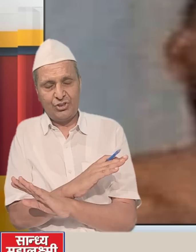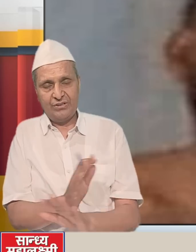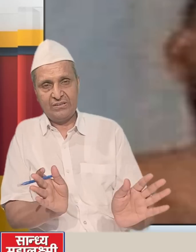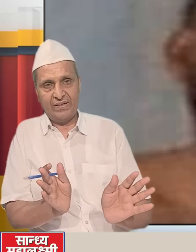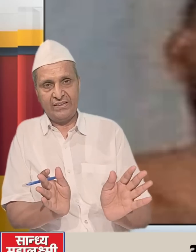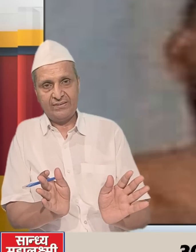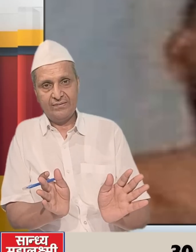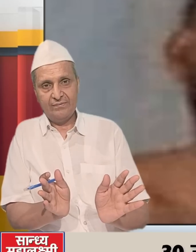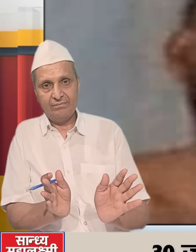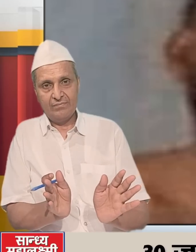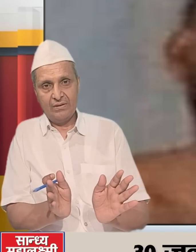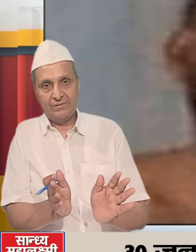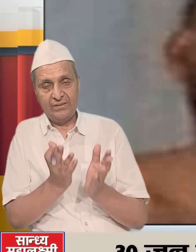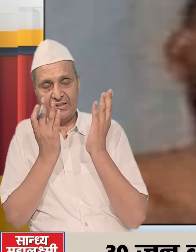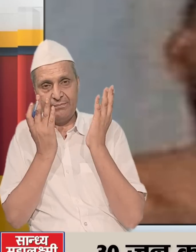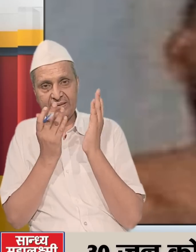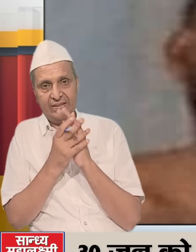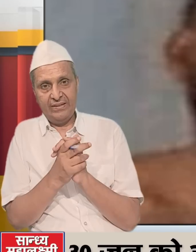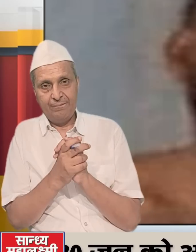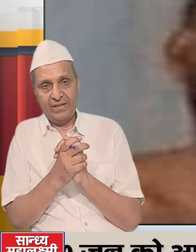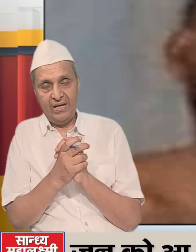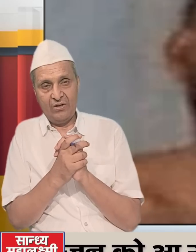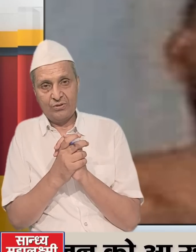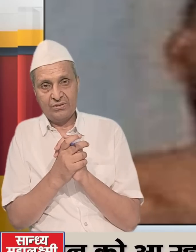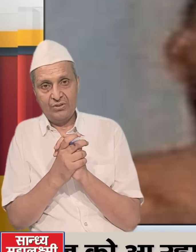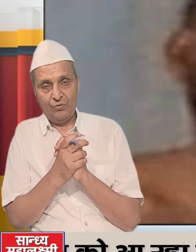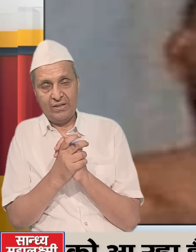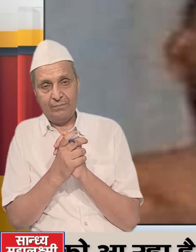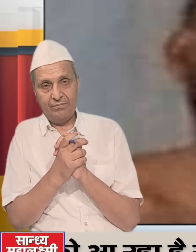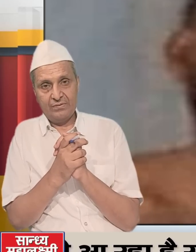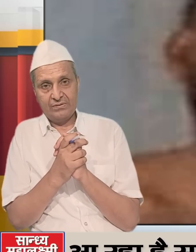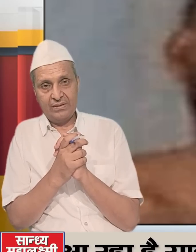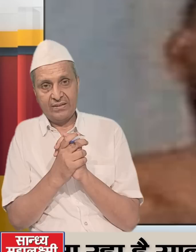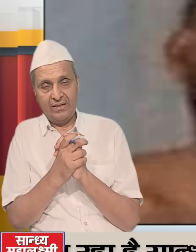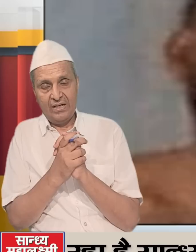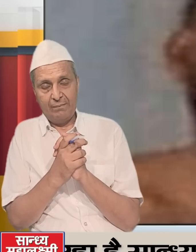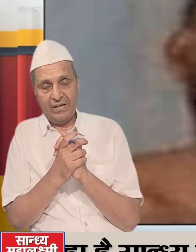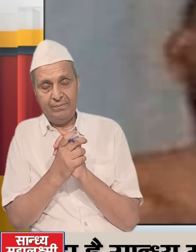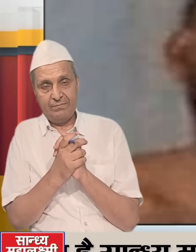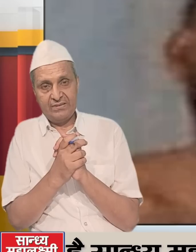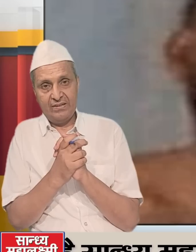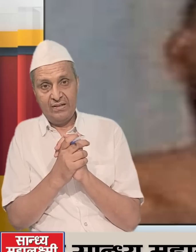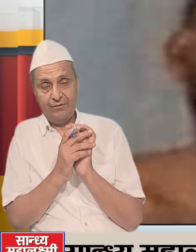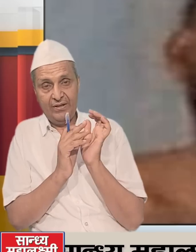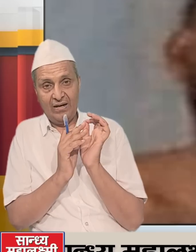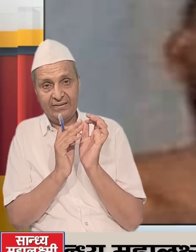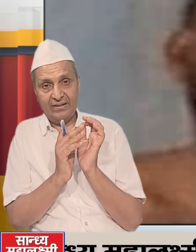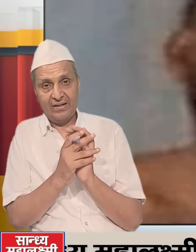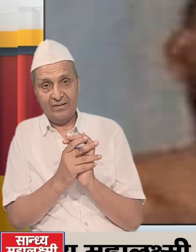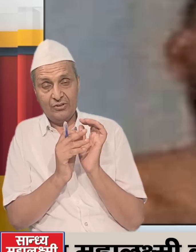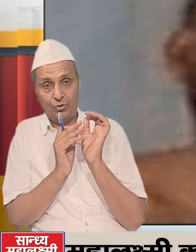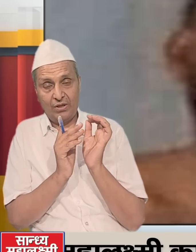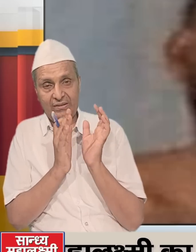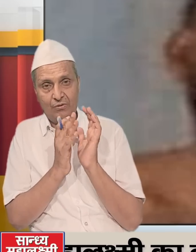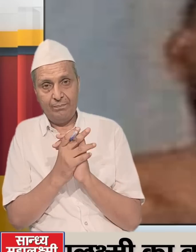सब कुछ सफा चट। चिंतन की बात है ये कि एक और युवा संत का हमारे बीच में से विहार के